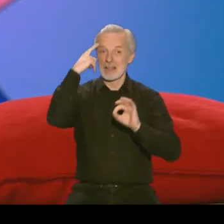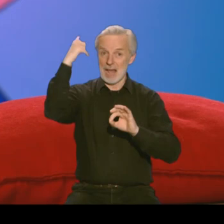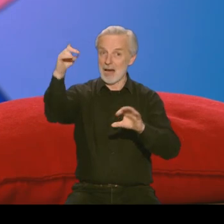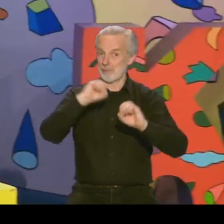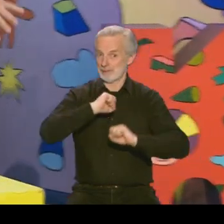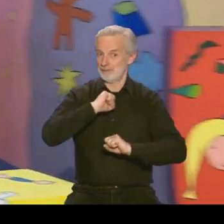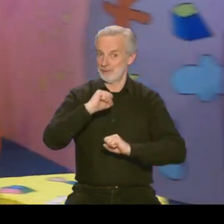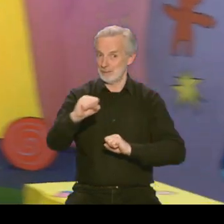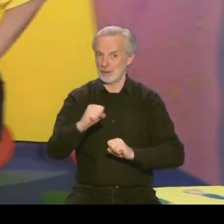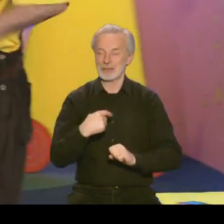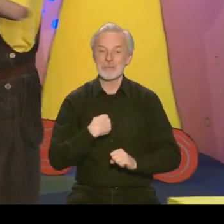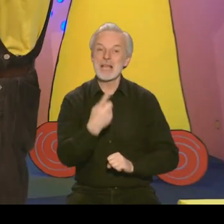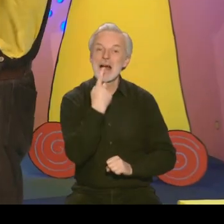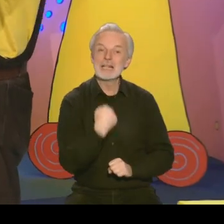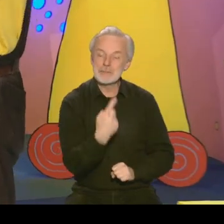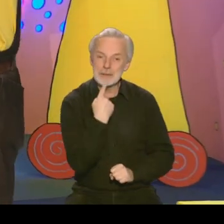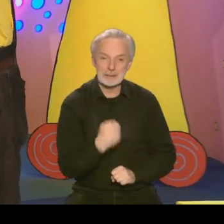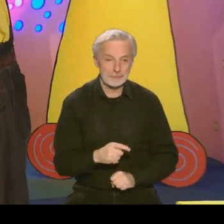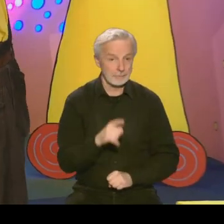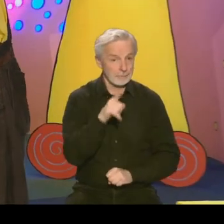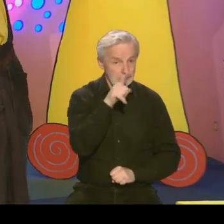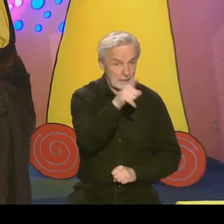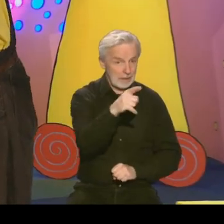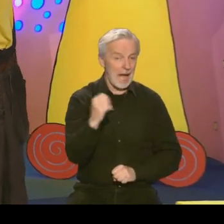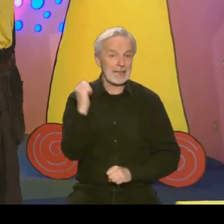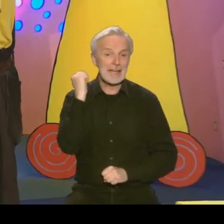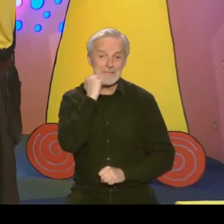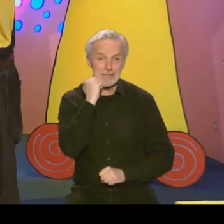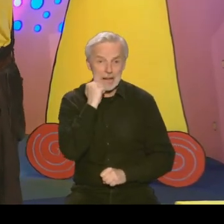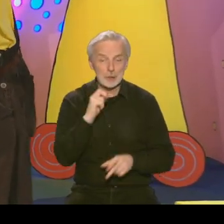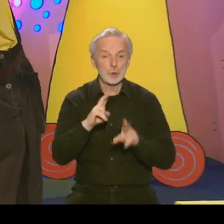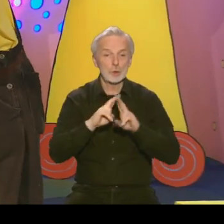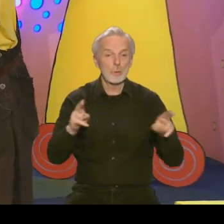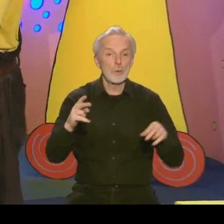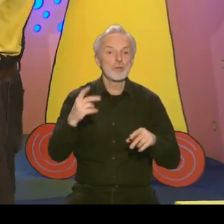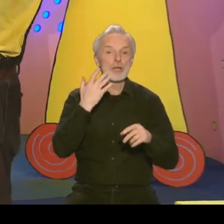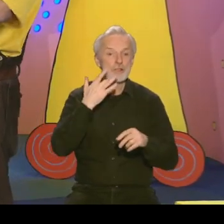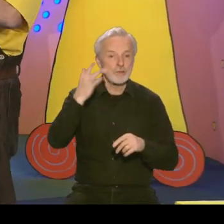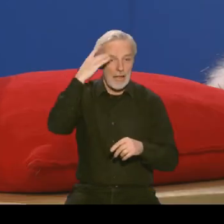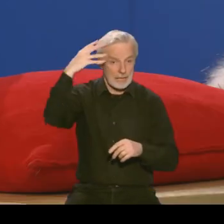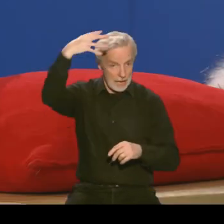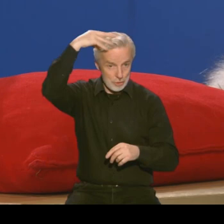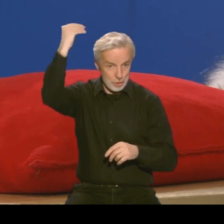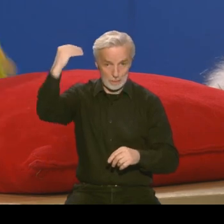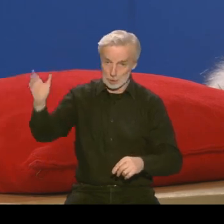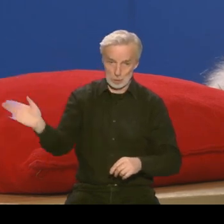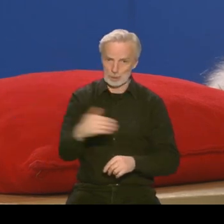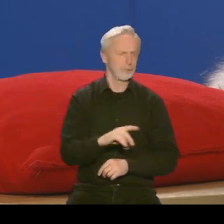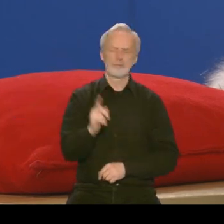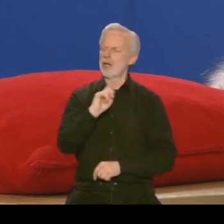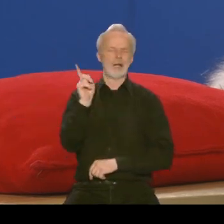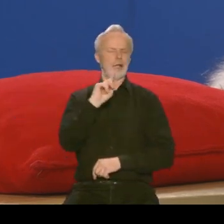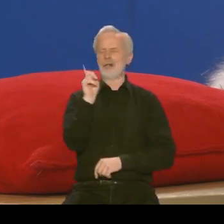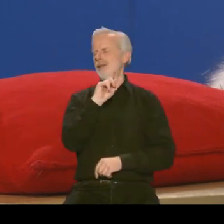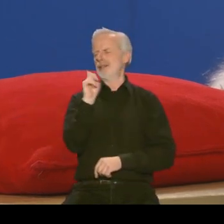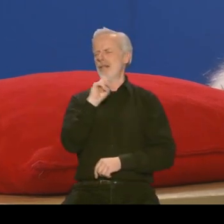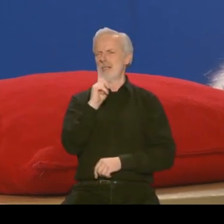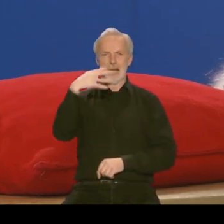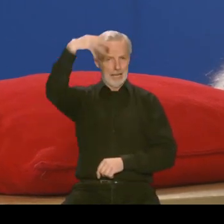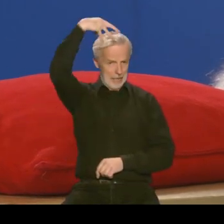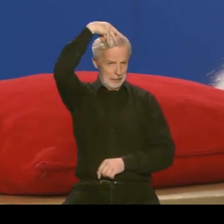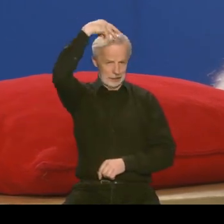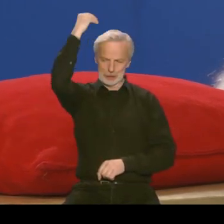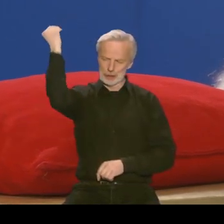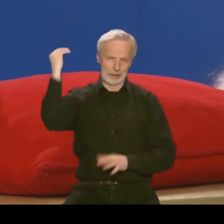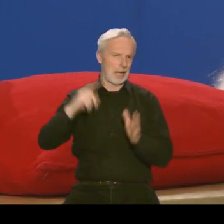líbí. Františku, ty bys taky mohl v létě nenosit čepičku. Cože? Nemohl, my skřítkové z